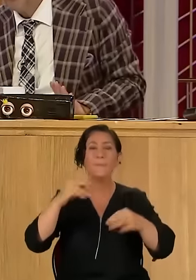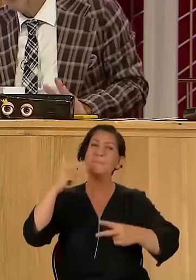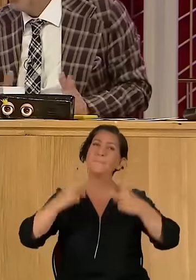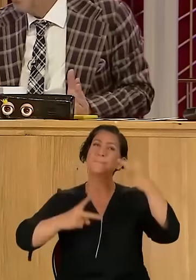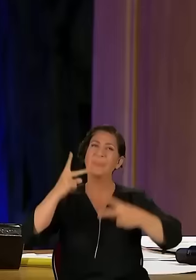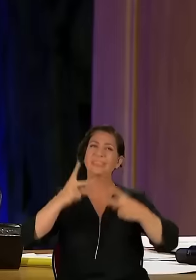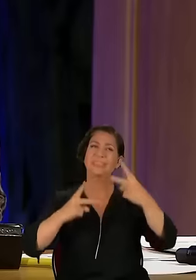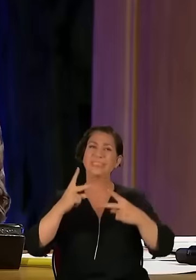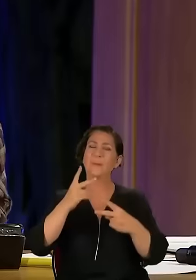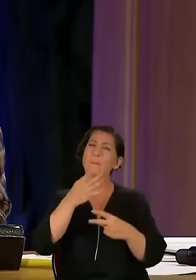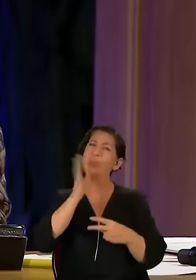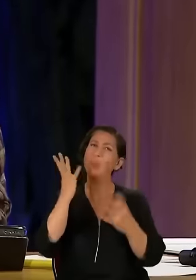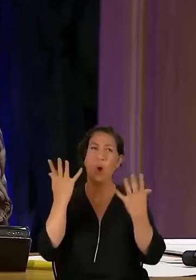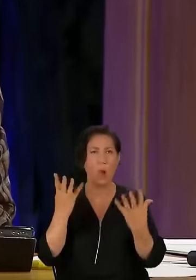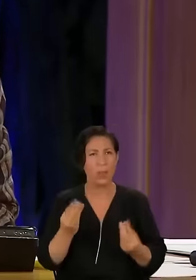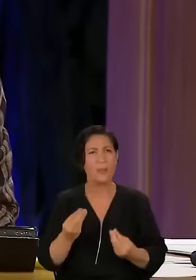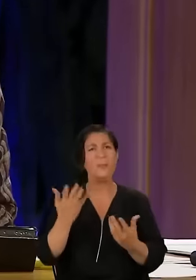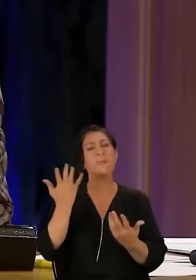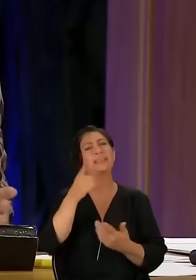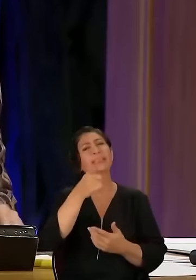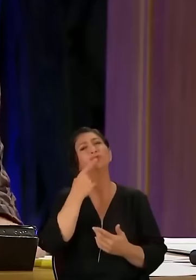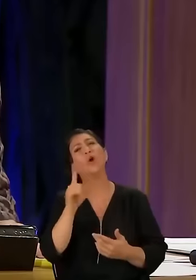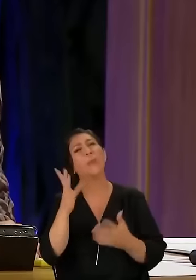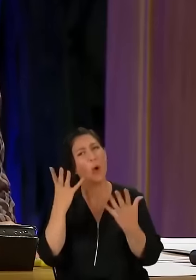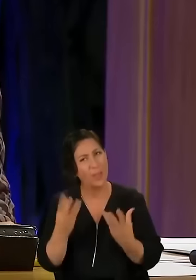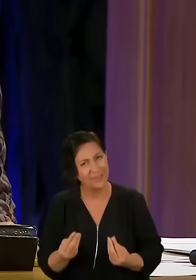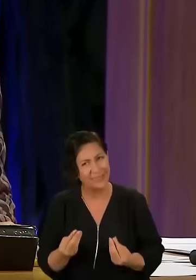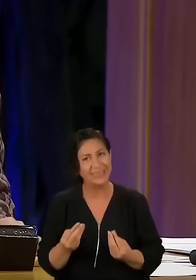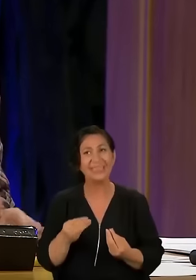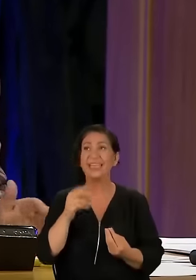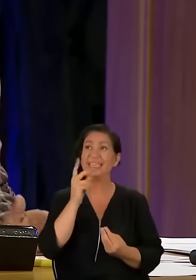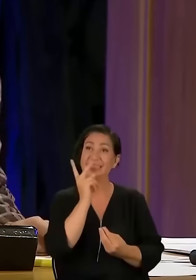bazı belki bilinmiyor olabilir, belki sen söylemiyor olabilirsin. Senin...